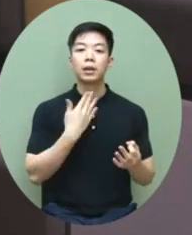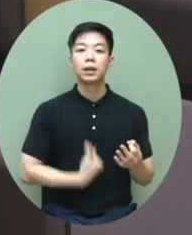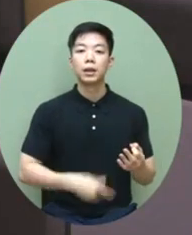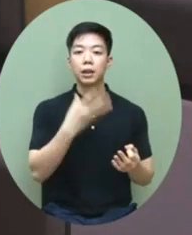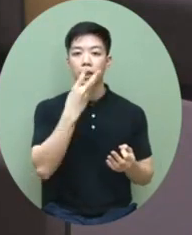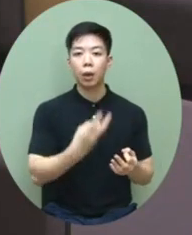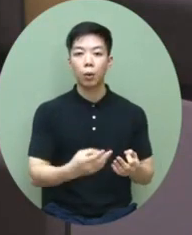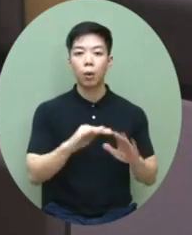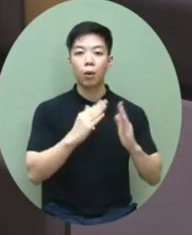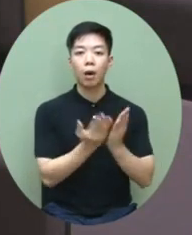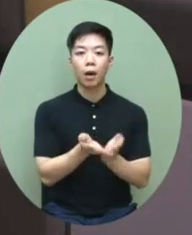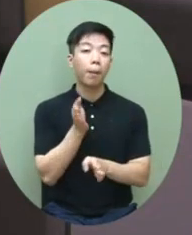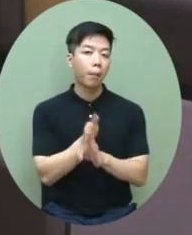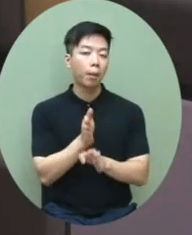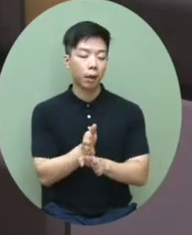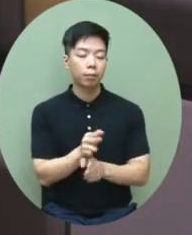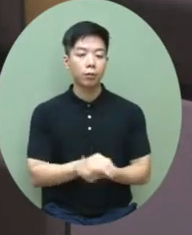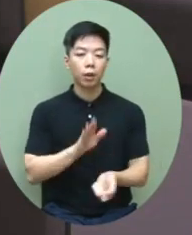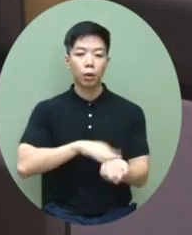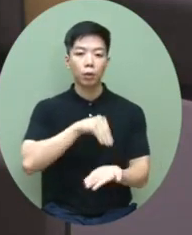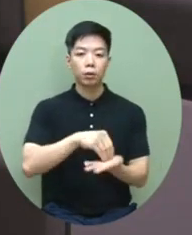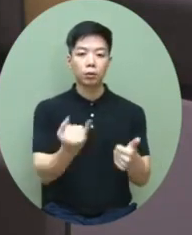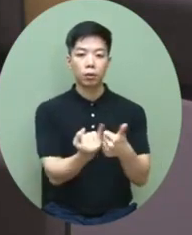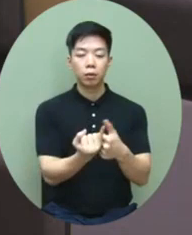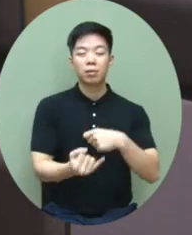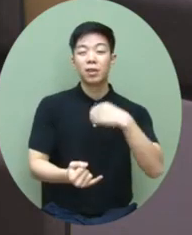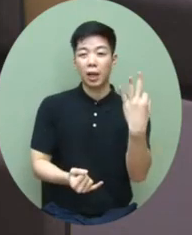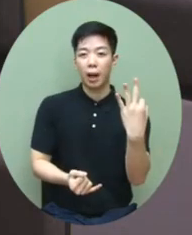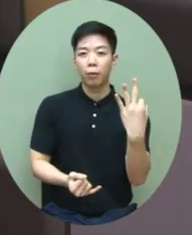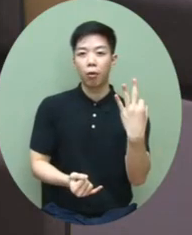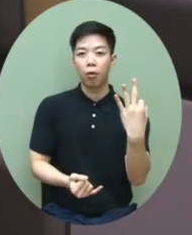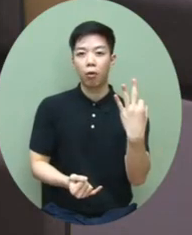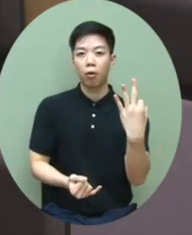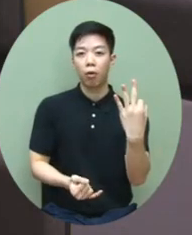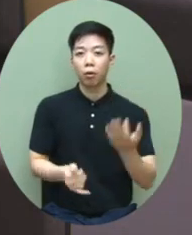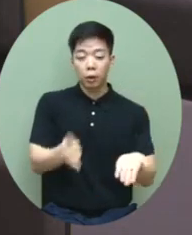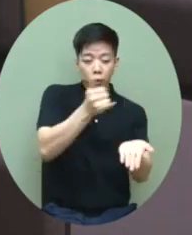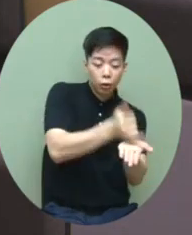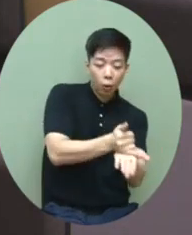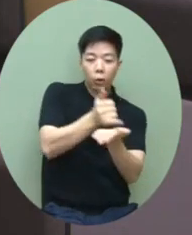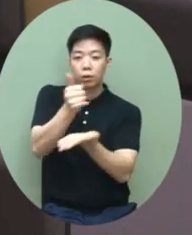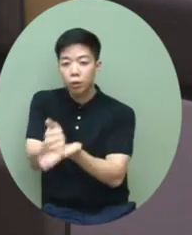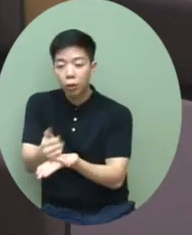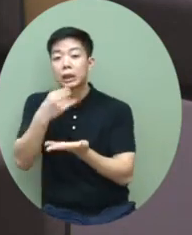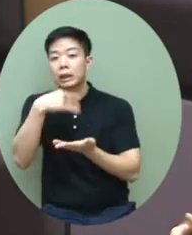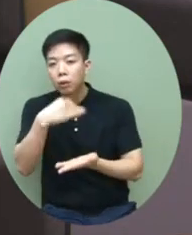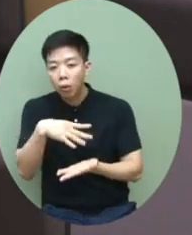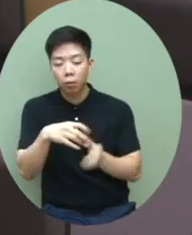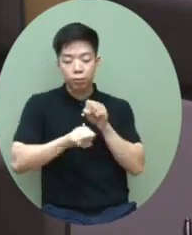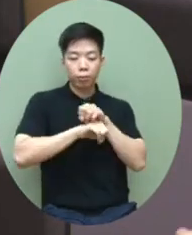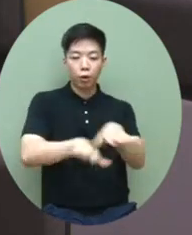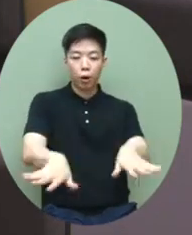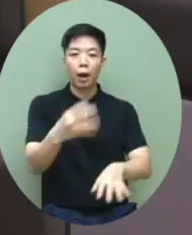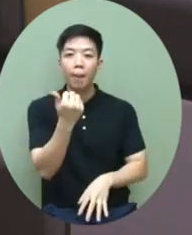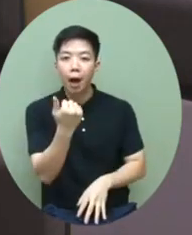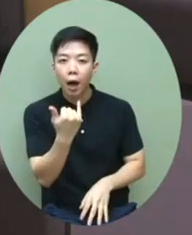為嗰三個確診嘅學生都坐過嗰兩架校巴，所以造成傳播，定係有其他嘅感染途徑，可唔可以